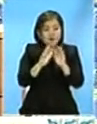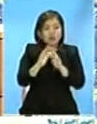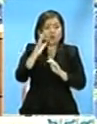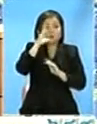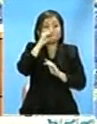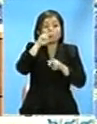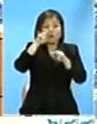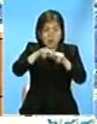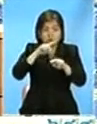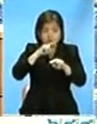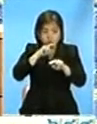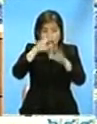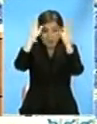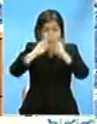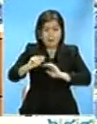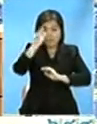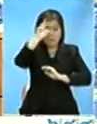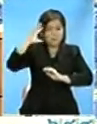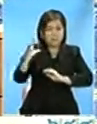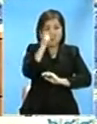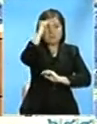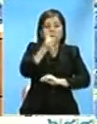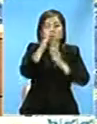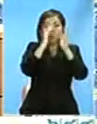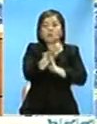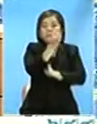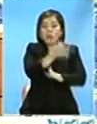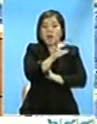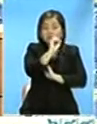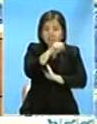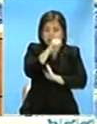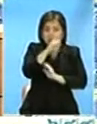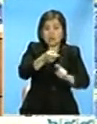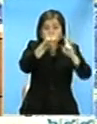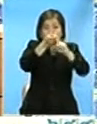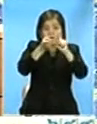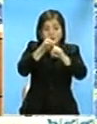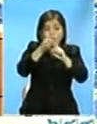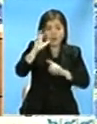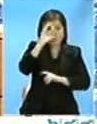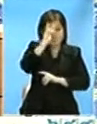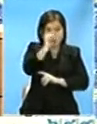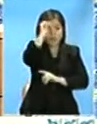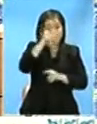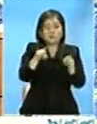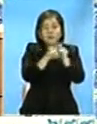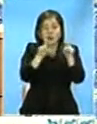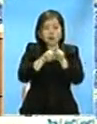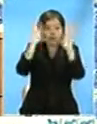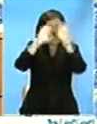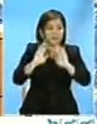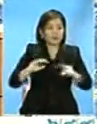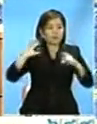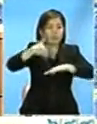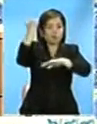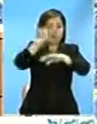าฮิตเลอร์ก็มาจากเสียงข้างมากฮิตเลอร์ก็มาจากการเลือกตั้งและฮิตเลอร์นั่นแหละครับเป็นผู้นำโลก